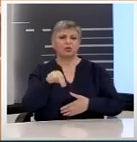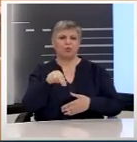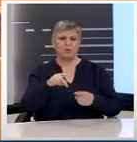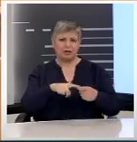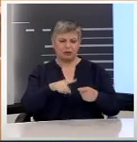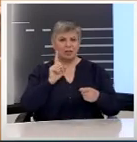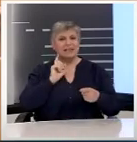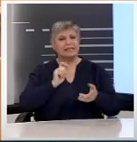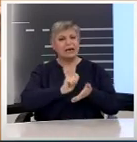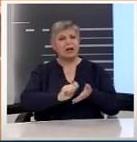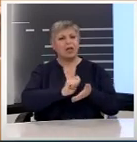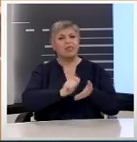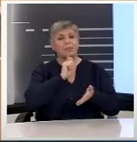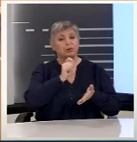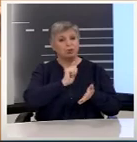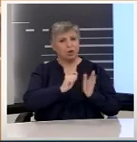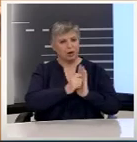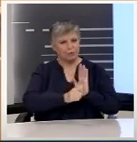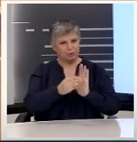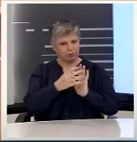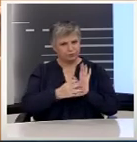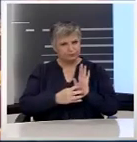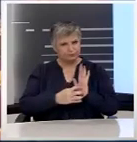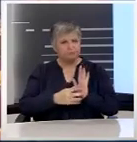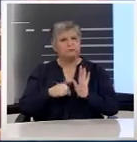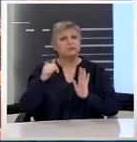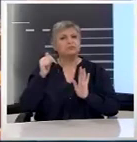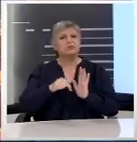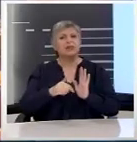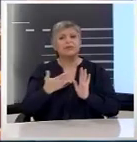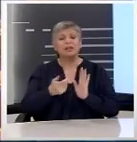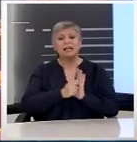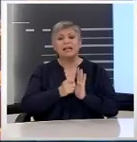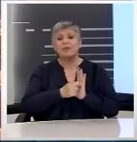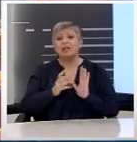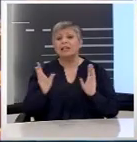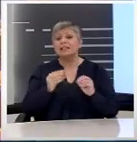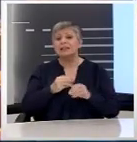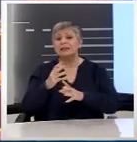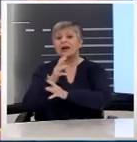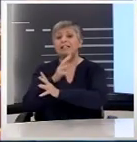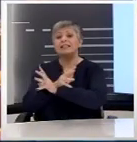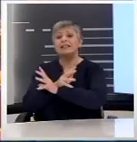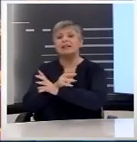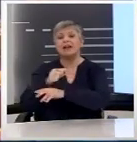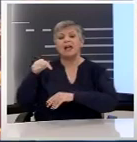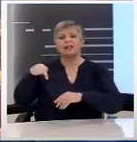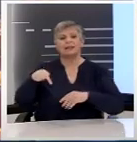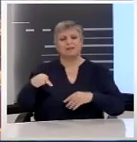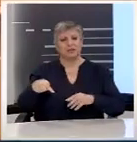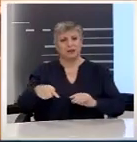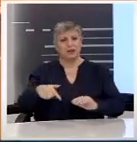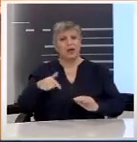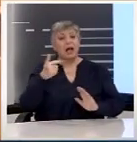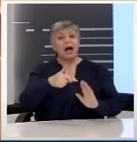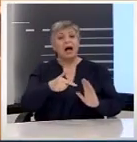δημοσιογραφικές πληροφορίες για κάποια στοιχεία του υπομνήματος της κυρίας Τζίβα. Το πόρισμα λοιπόν δεν το έχει κανένας και